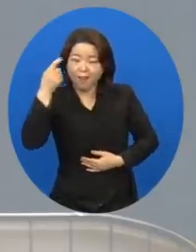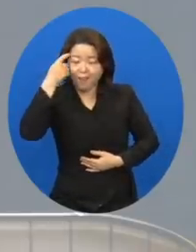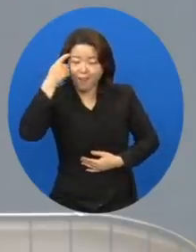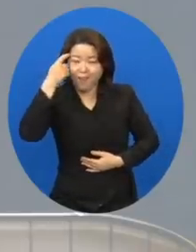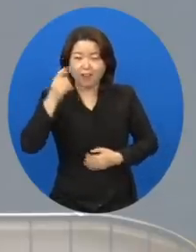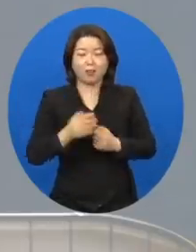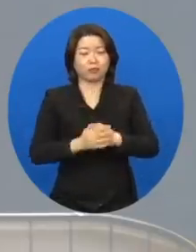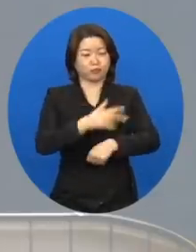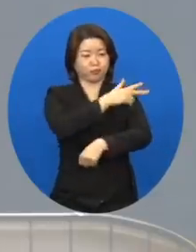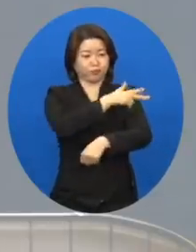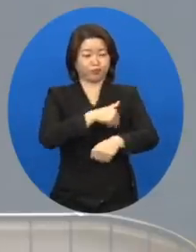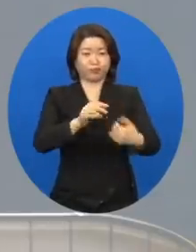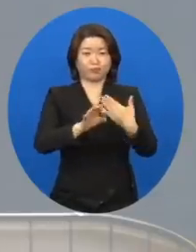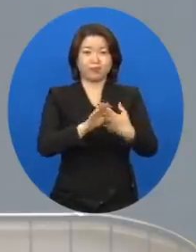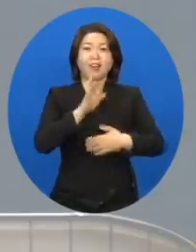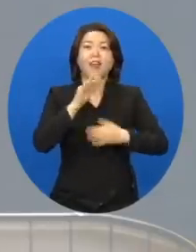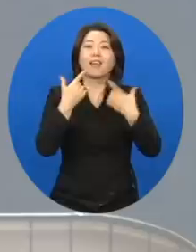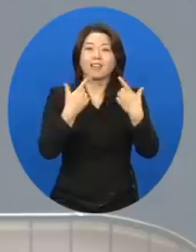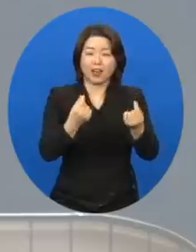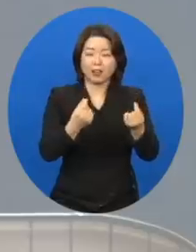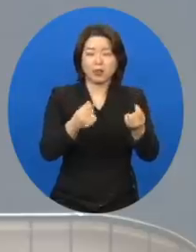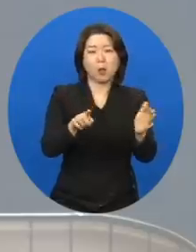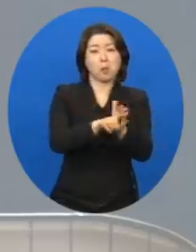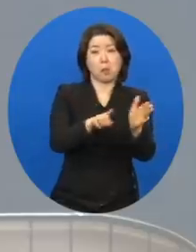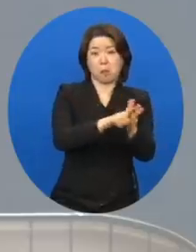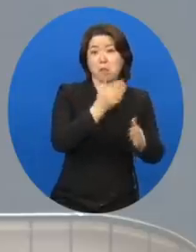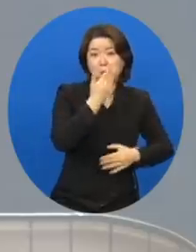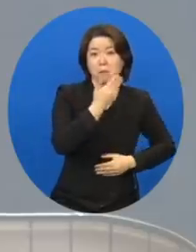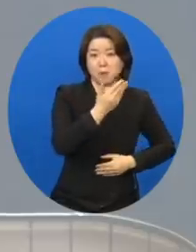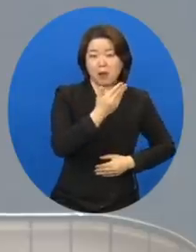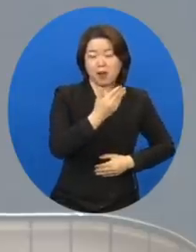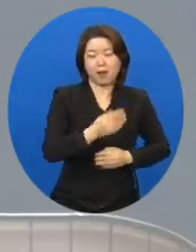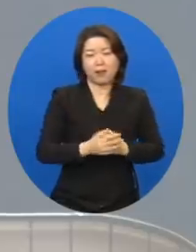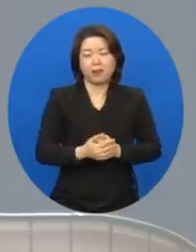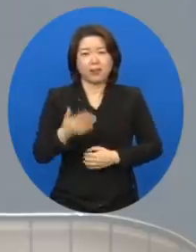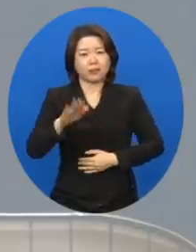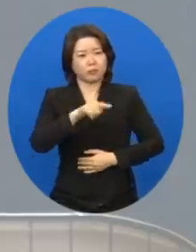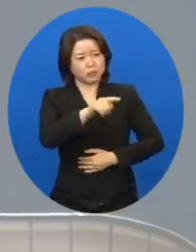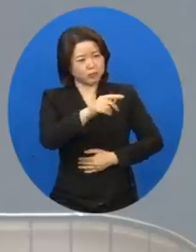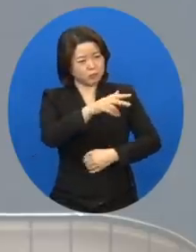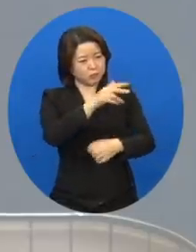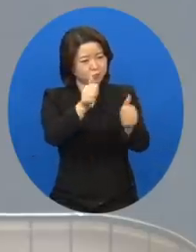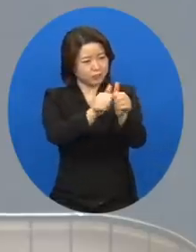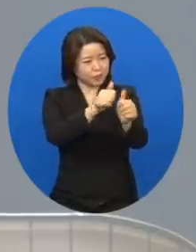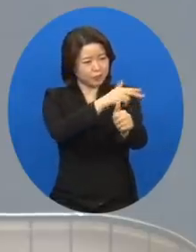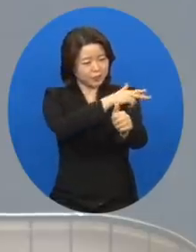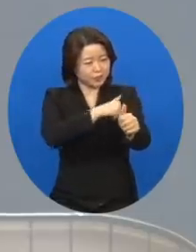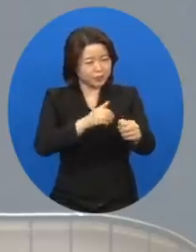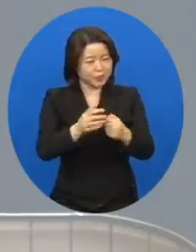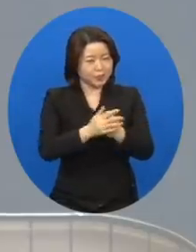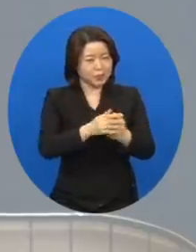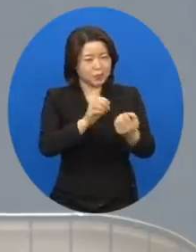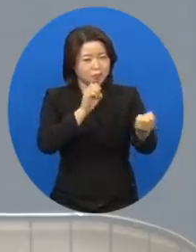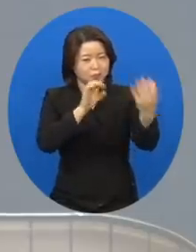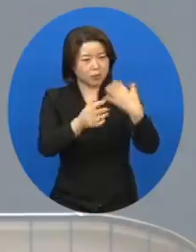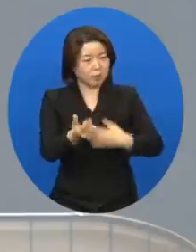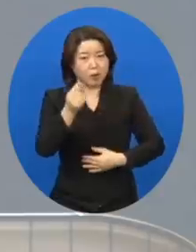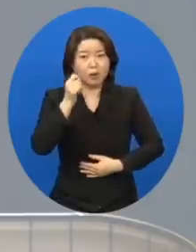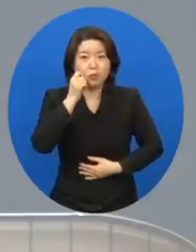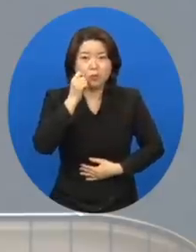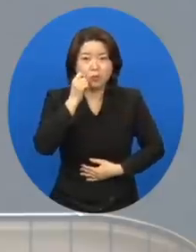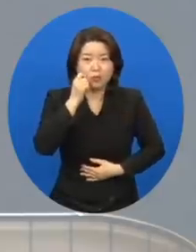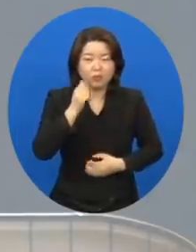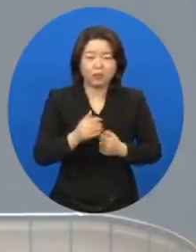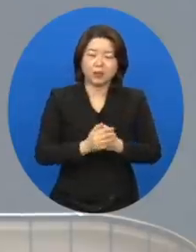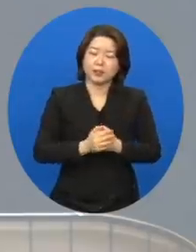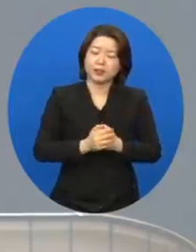집사면 당연히 믿는 내용이잖아요. 그런데 그 집사님이 대답을 못 하시는 거예요.